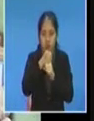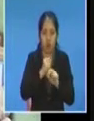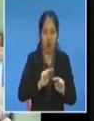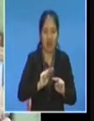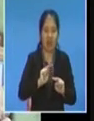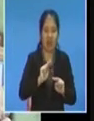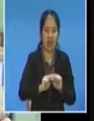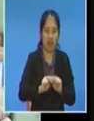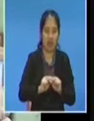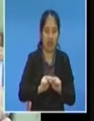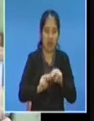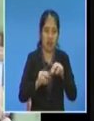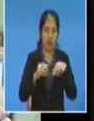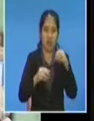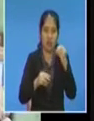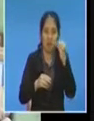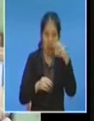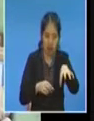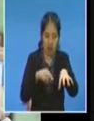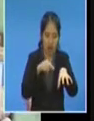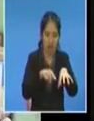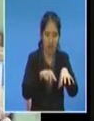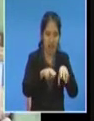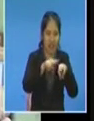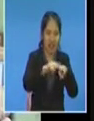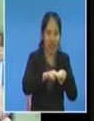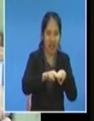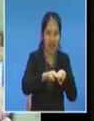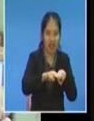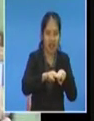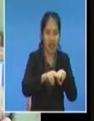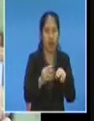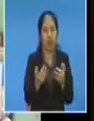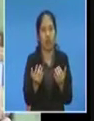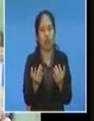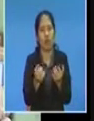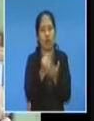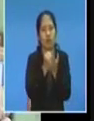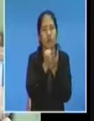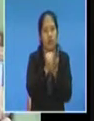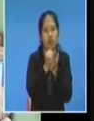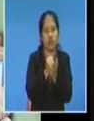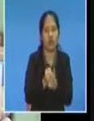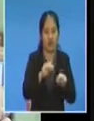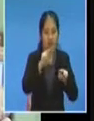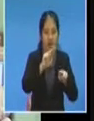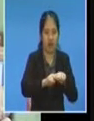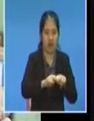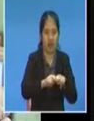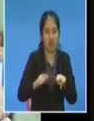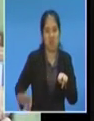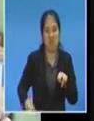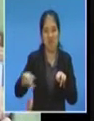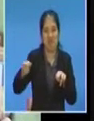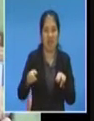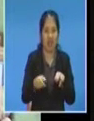ในตารอความช่วยเหลืออยู่กับสุนัขตัวหนึ่งผมกับลูกน้องต้องไปแบกลงมาจากบ้านแล้วถ